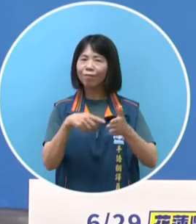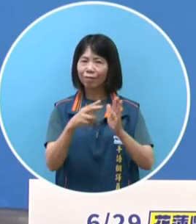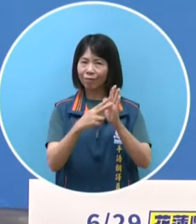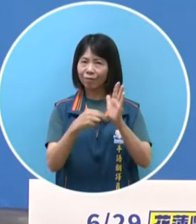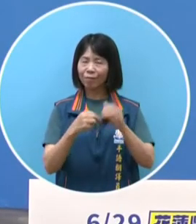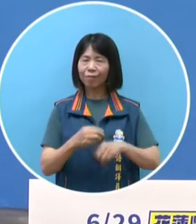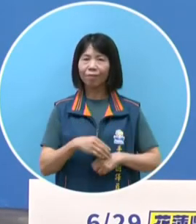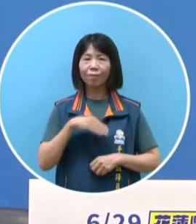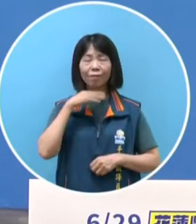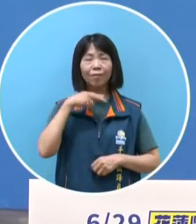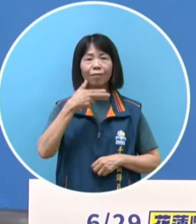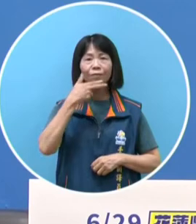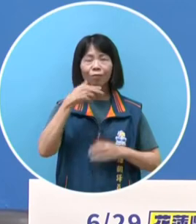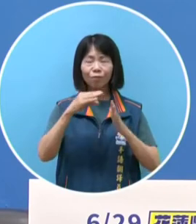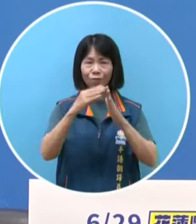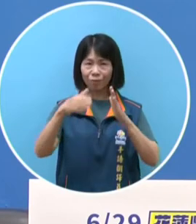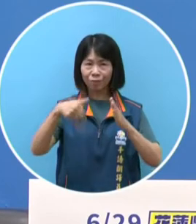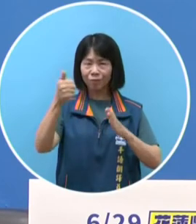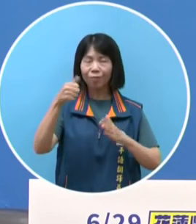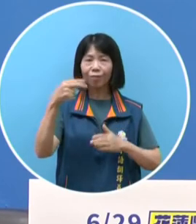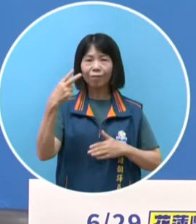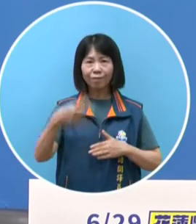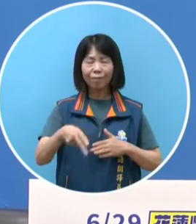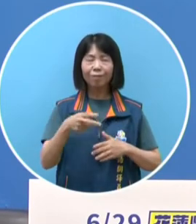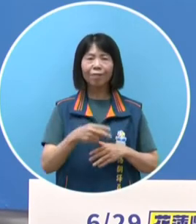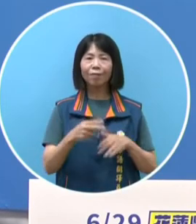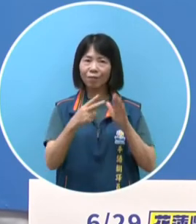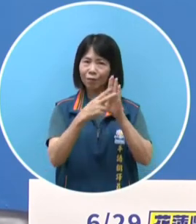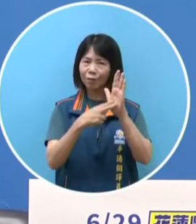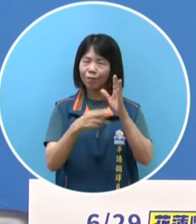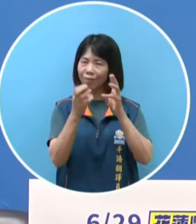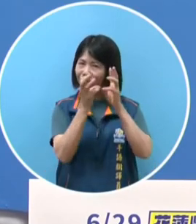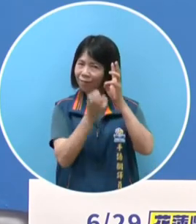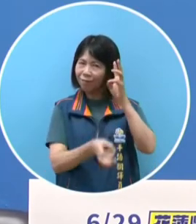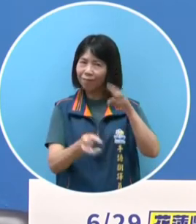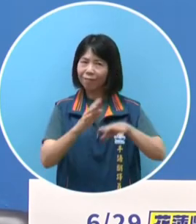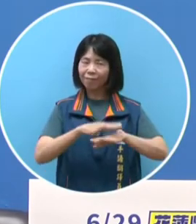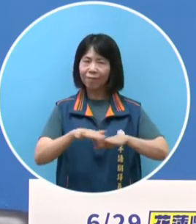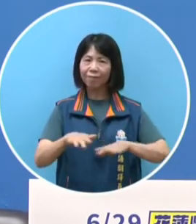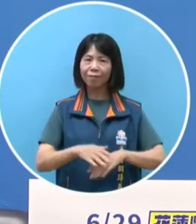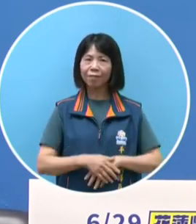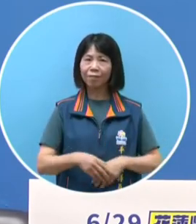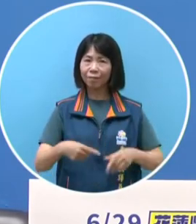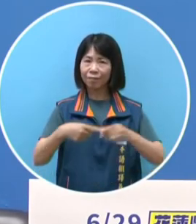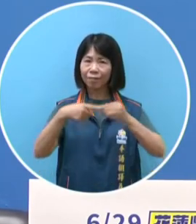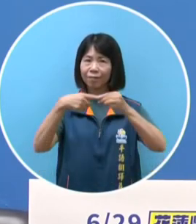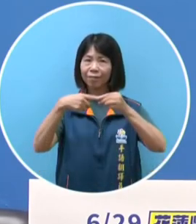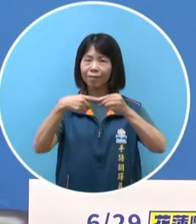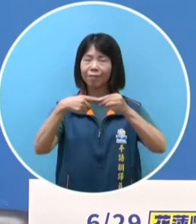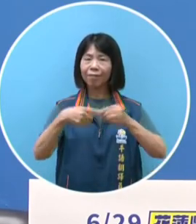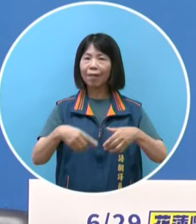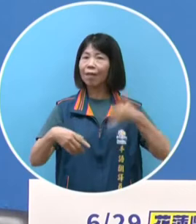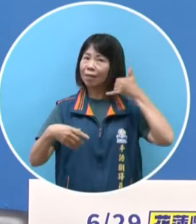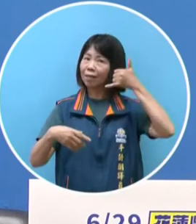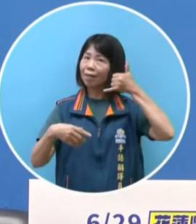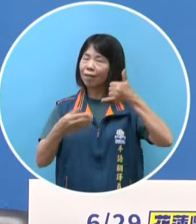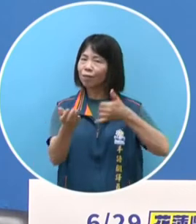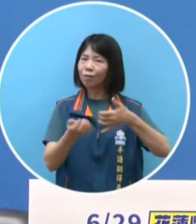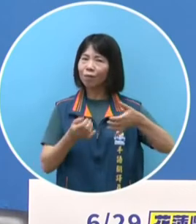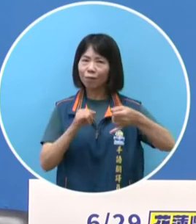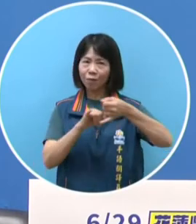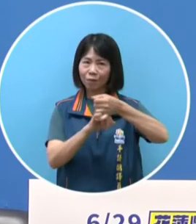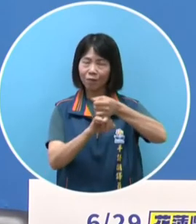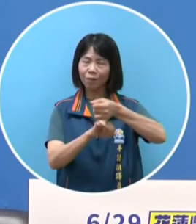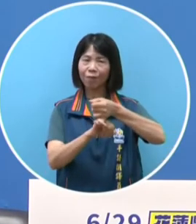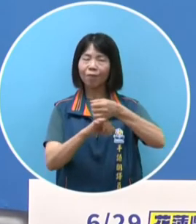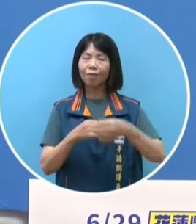一下朱家祥局长会跟大家这个说明的更详细。第一个是电话预约的方